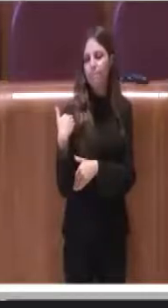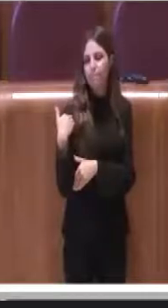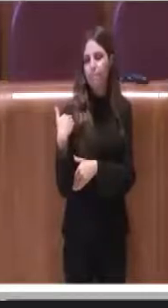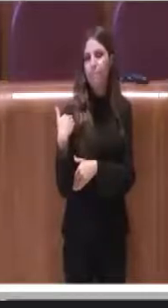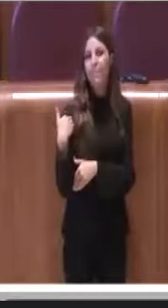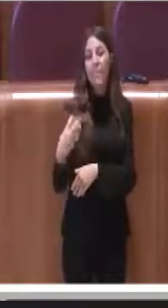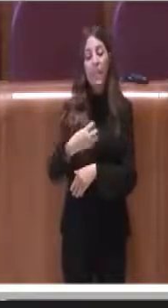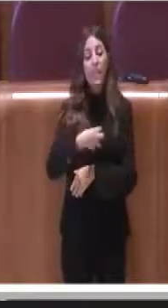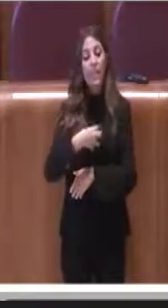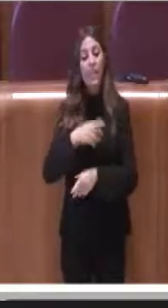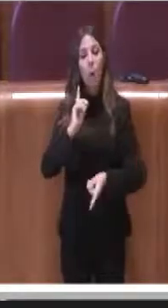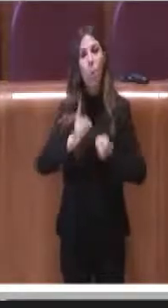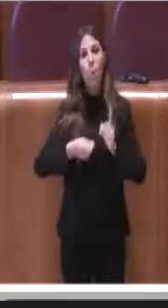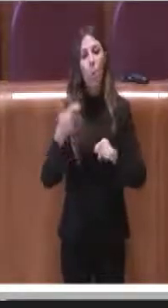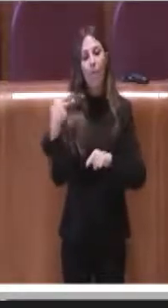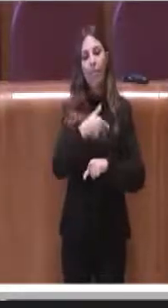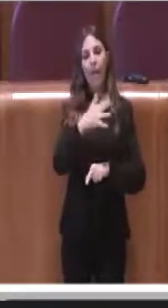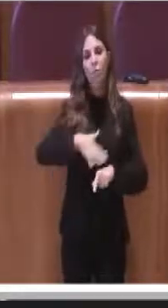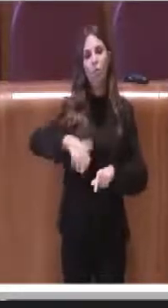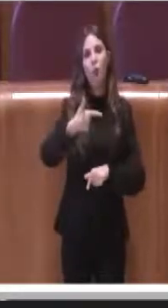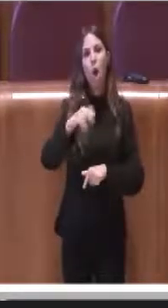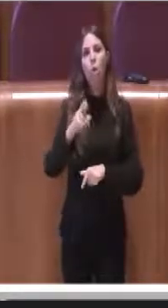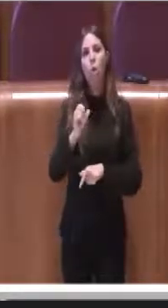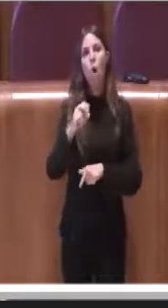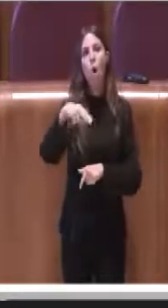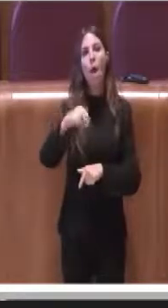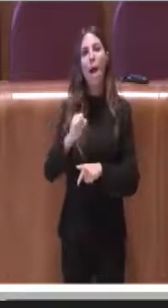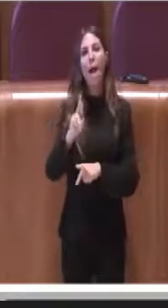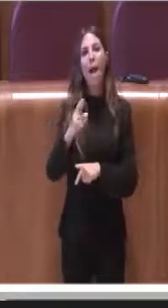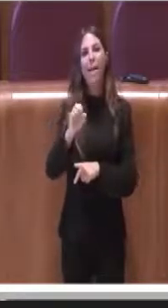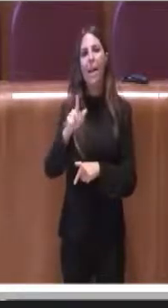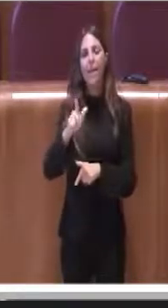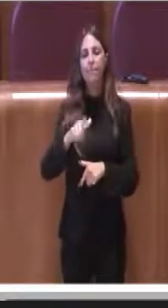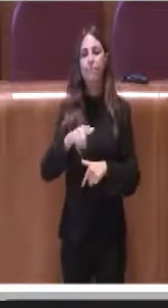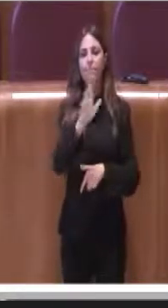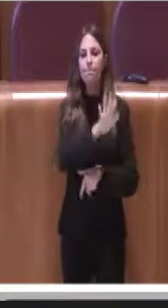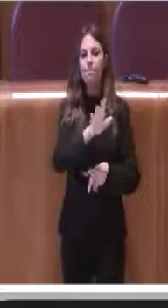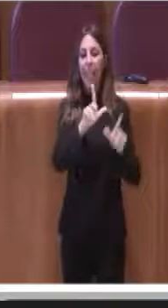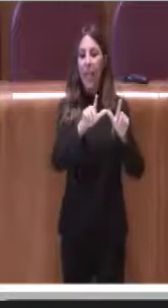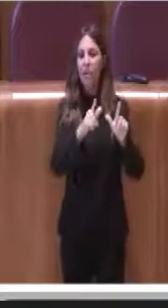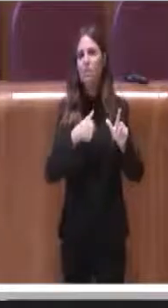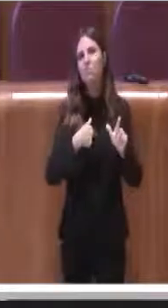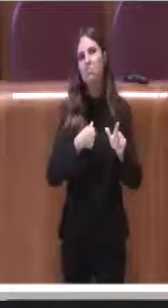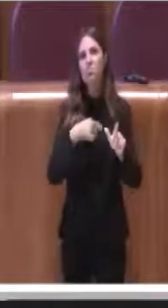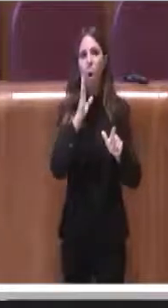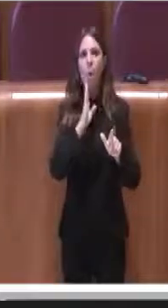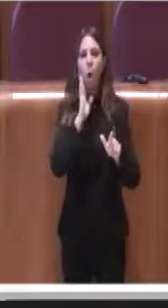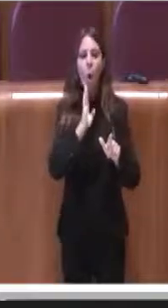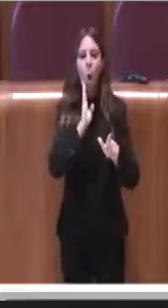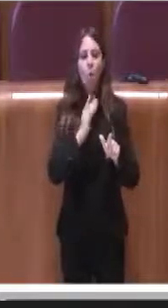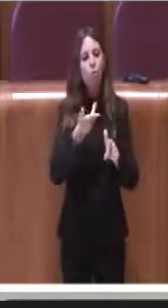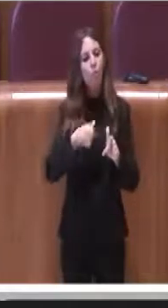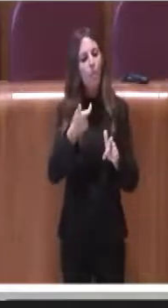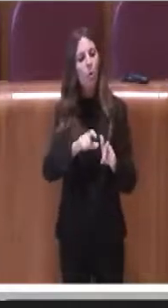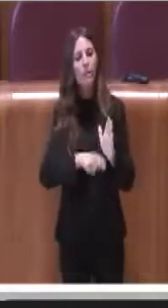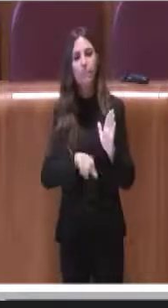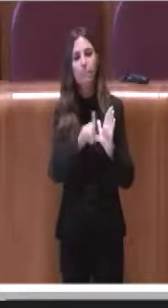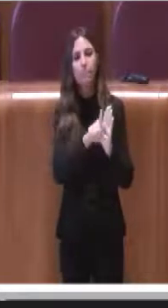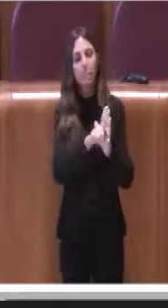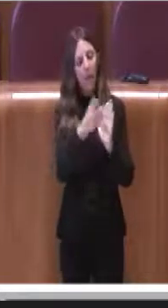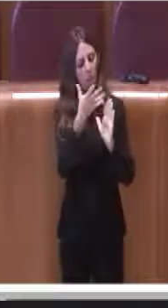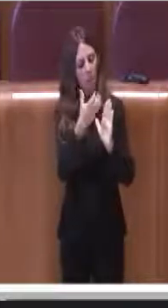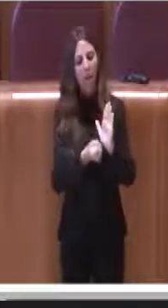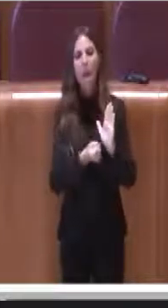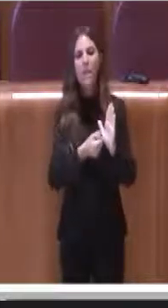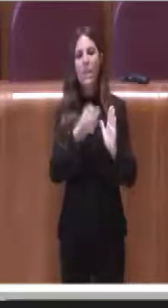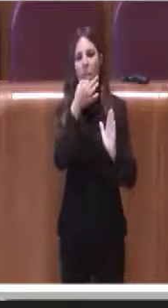l'assessore alle politiche sociali Troncarelli della Regione Lazio rassicura tutti dicendo che la legge regionale verrà applicata e